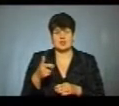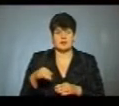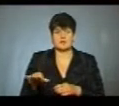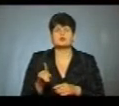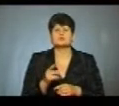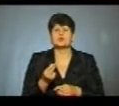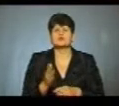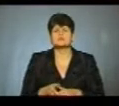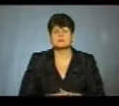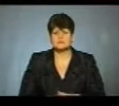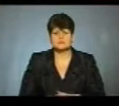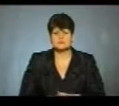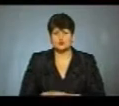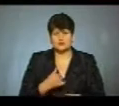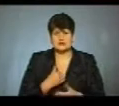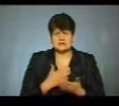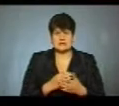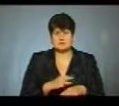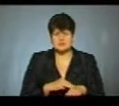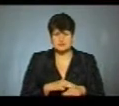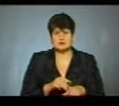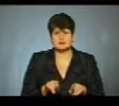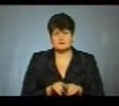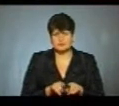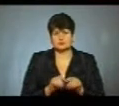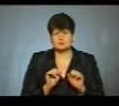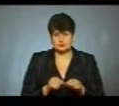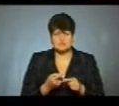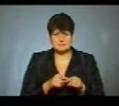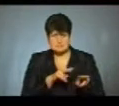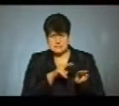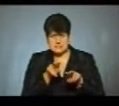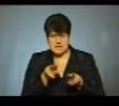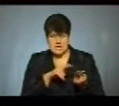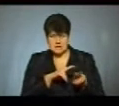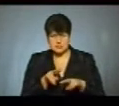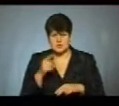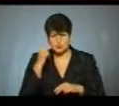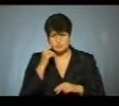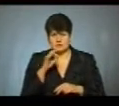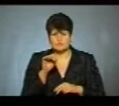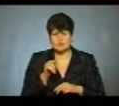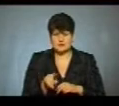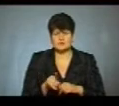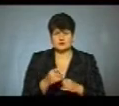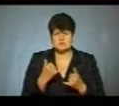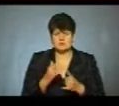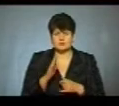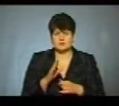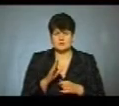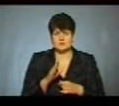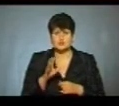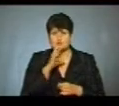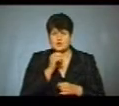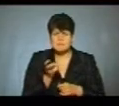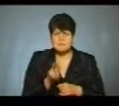коштувати? Ну, все-таки в нас є правоохоронні органи, які також можуть за цим стежити і думати про те, що вже зразу прийде злодій, вкраде,